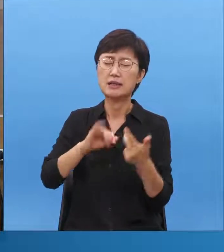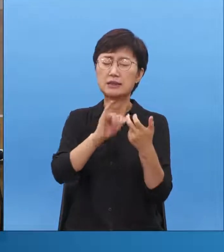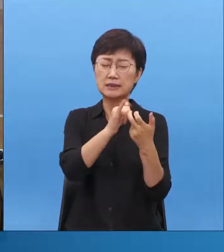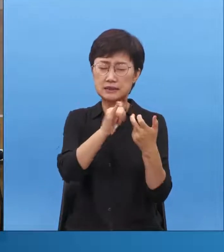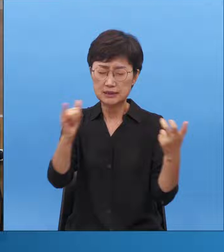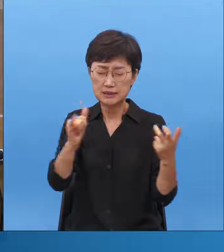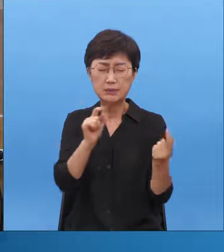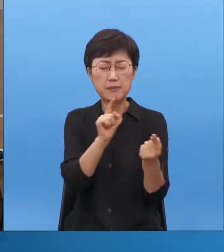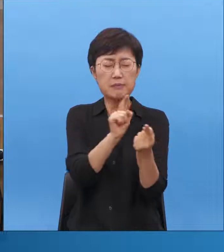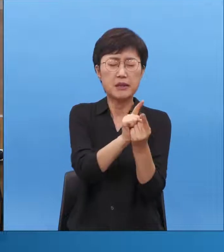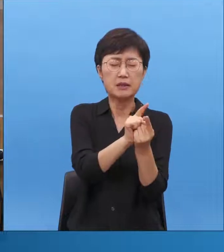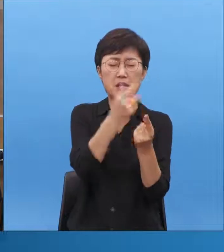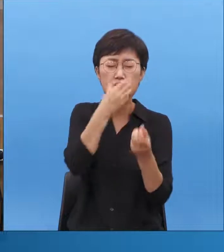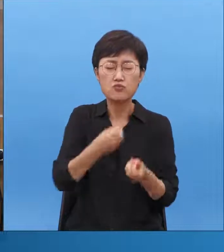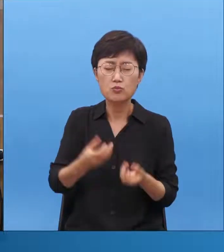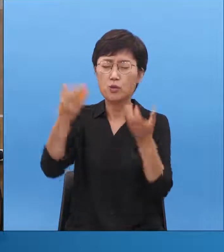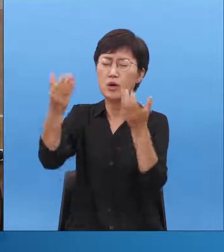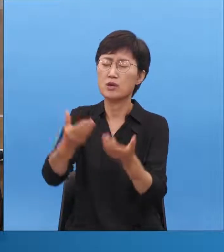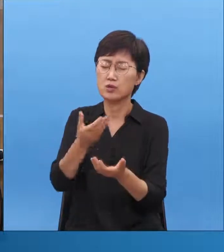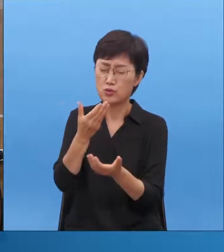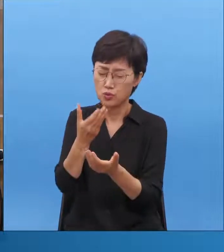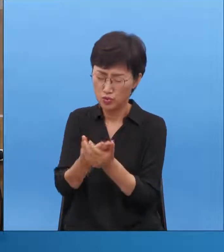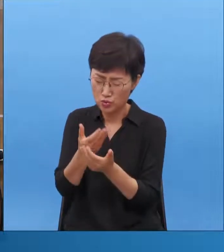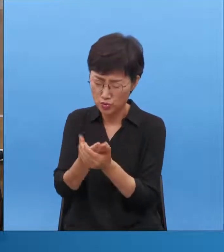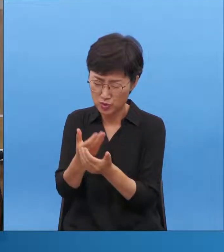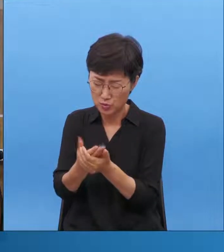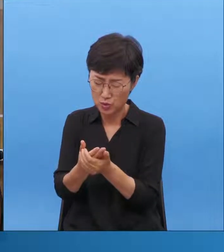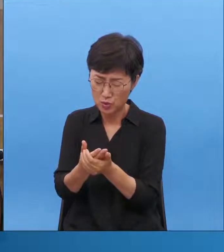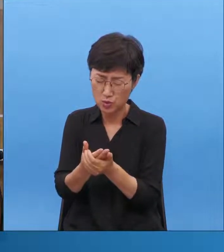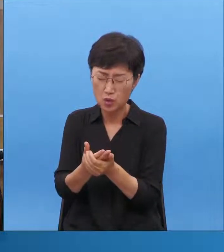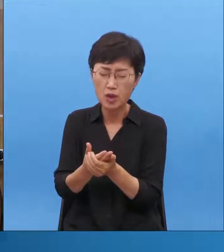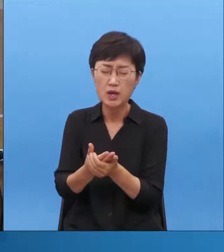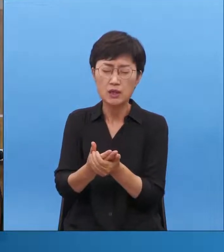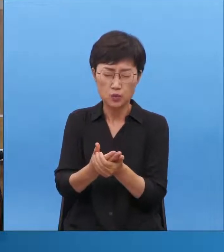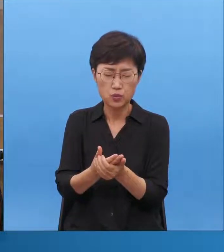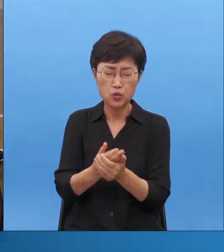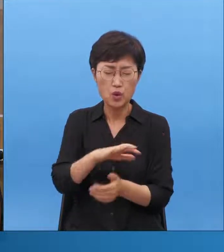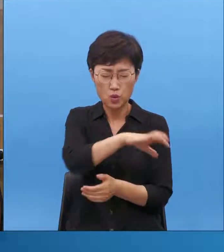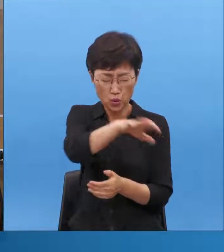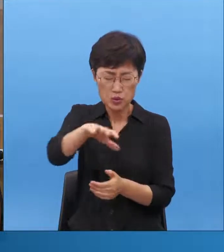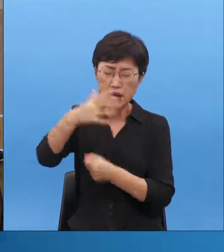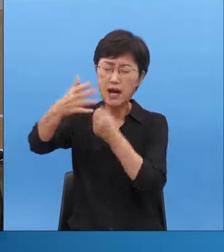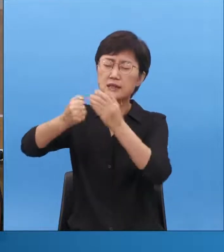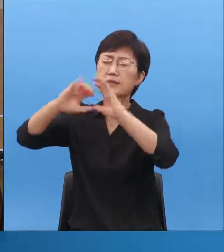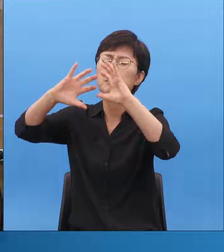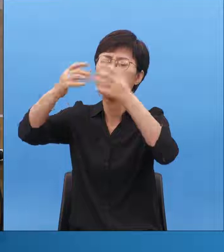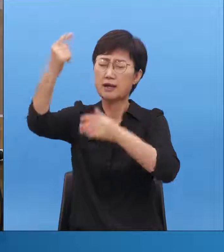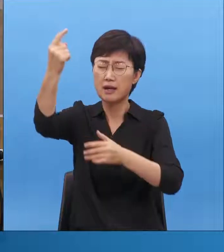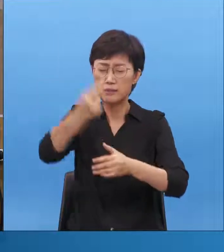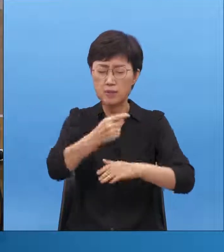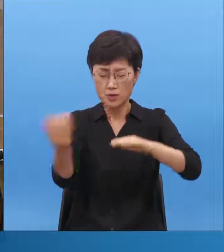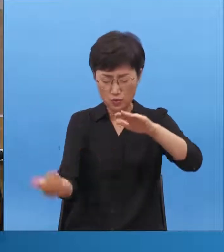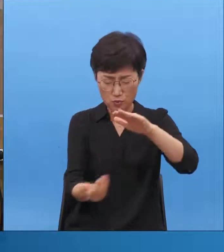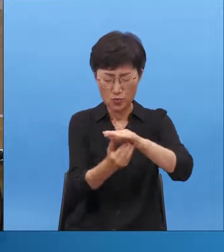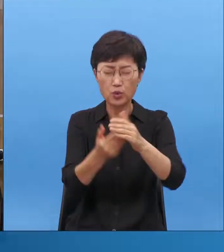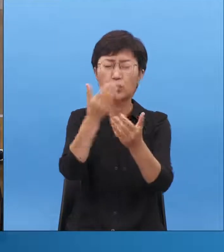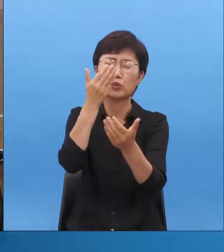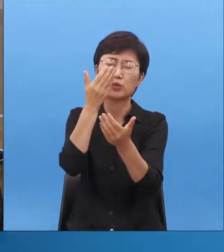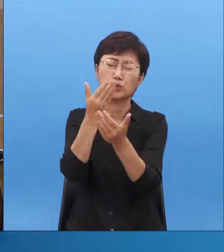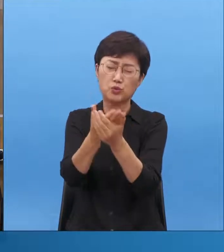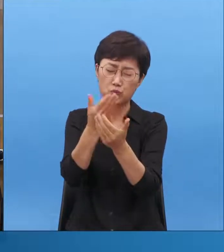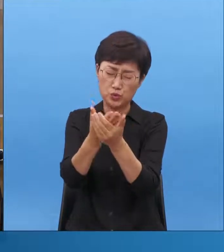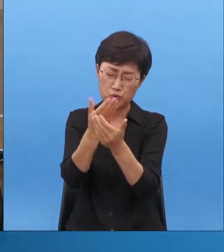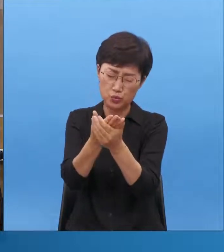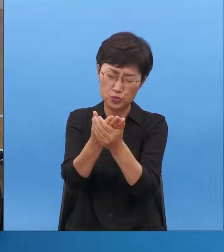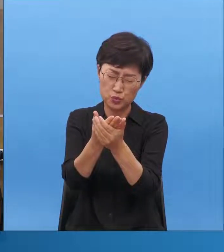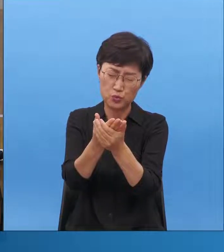임하게 하옵소서. Father, you said that you will receive power when the Holy Spirit comes on you, and you will be my witnesses in Jerusalem and all Judea and Samaria and to the ends of the